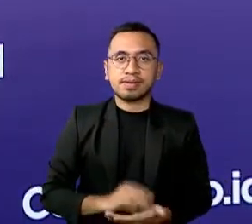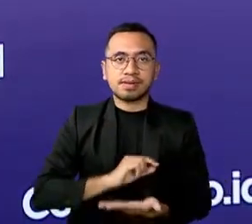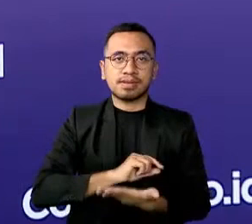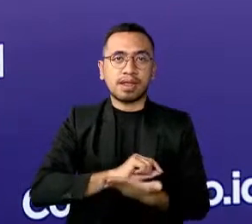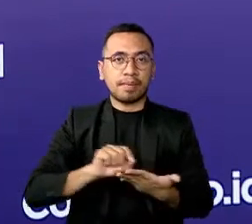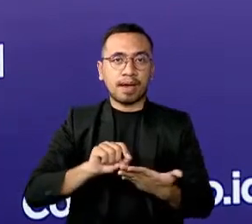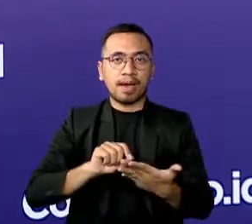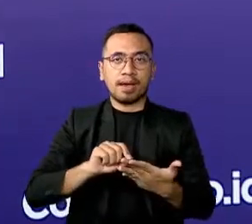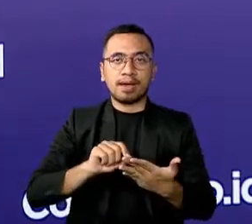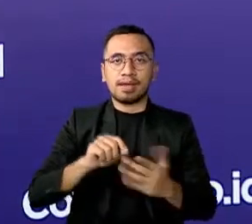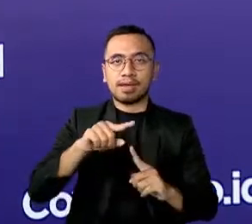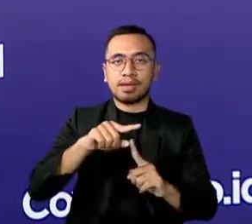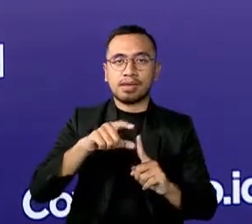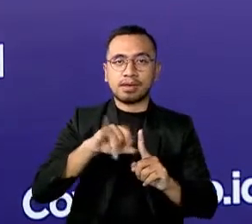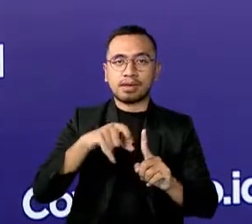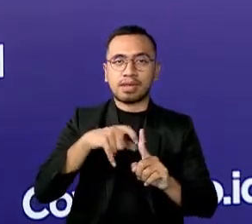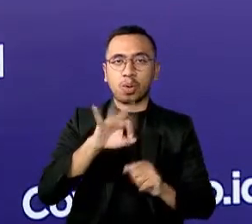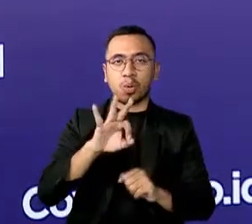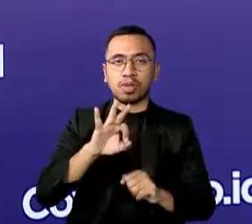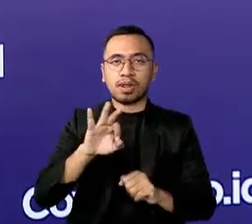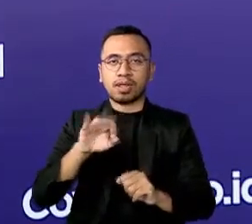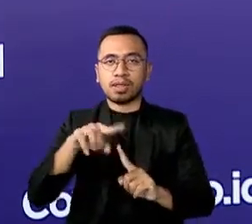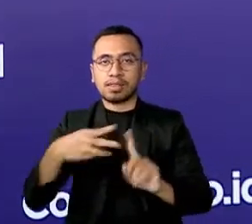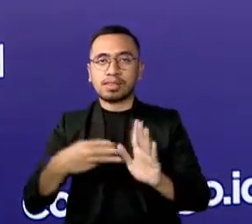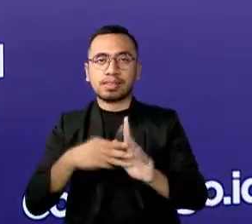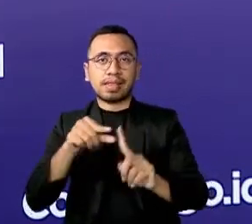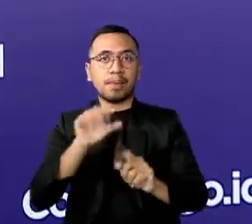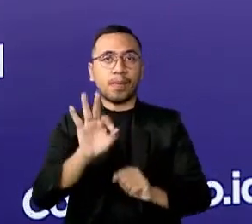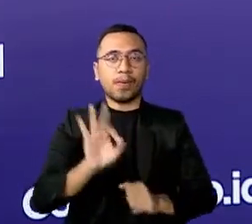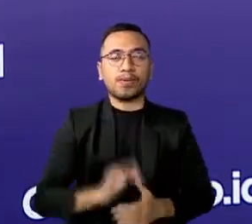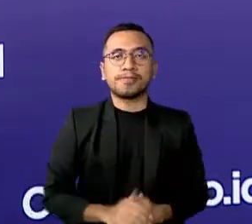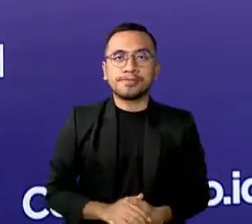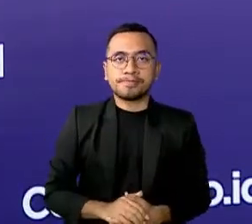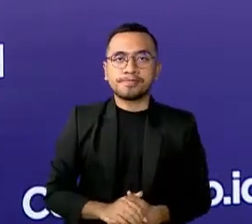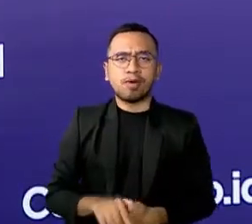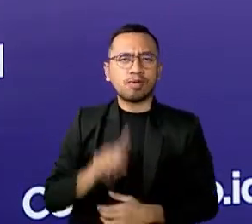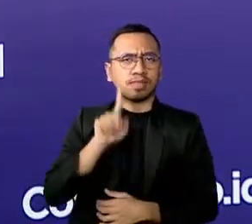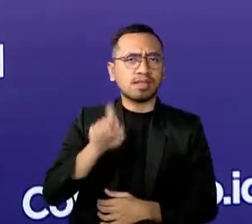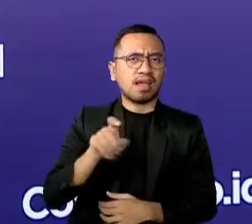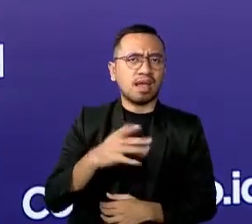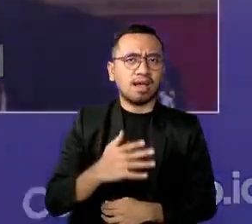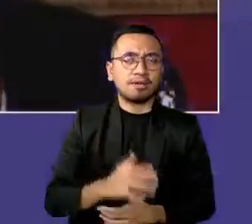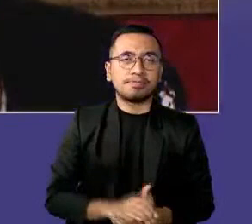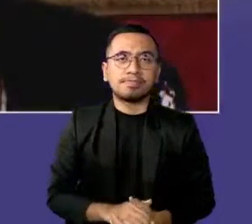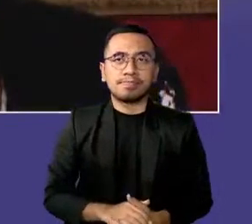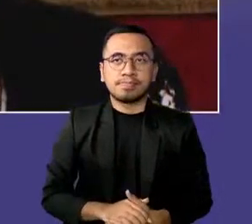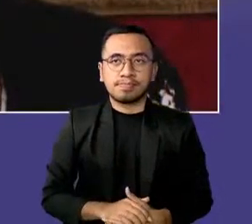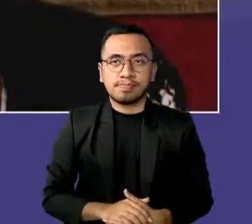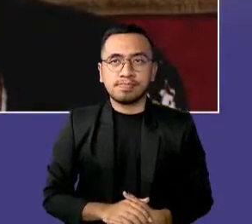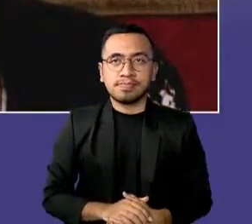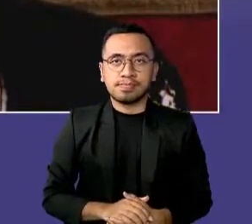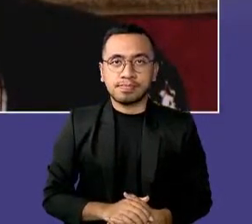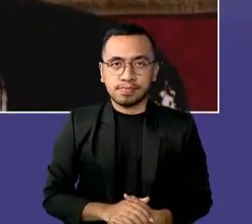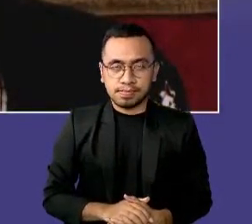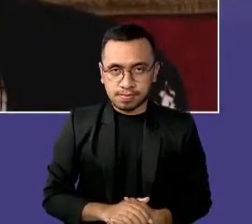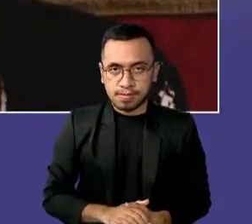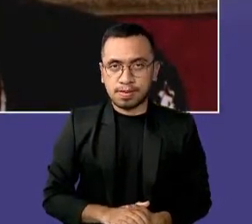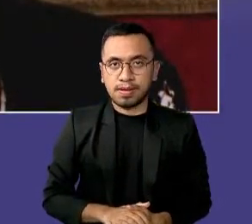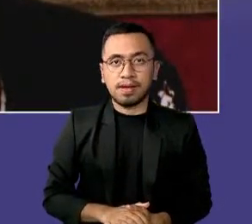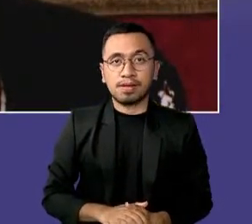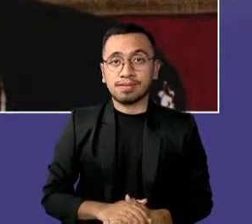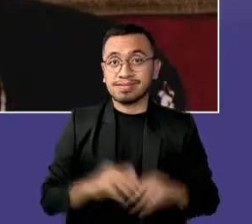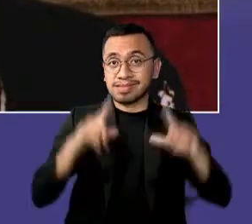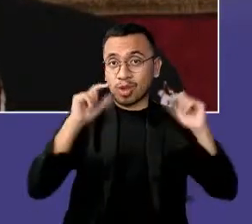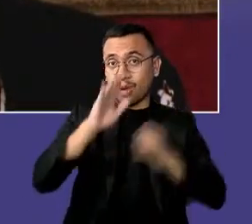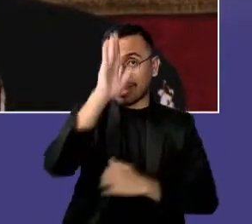dari tempo untuk pelet silahkan dijawab ini bagaimana Satgas dan Kemenkes memandang rencana Pemprov Jateng melakukan karantina wilayah